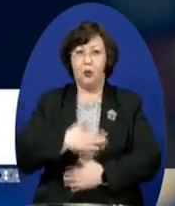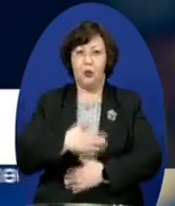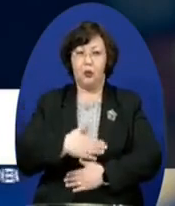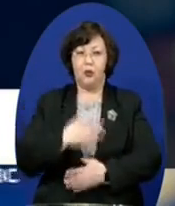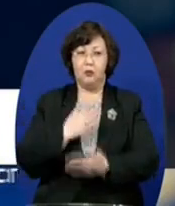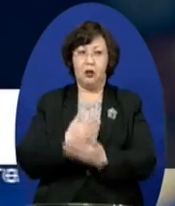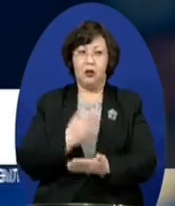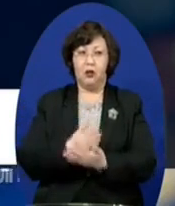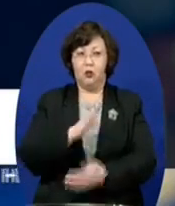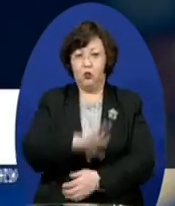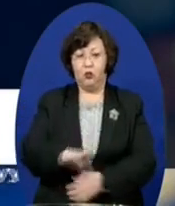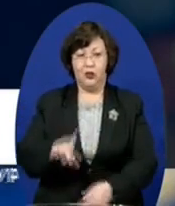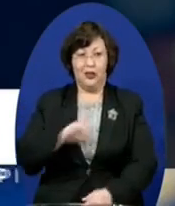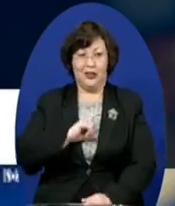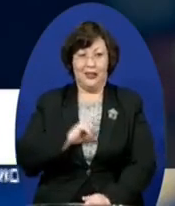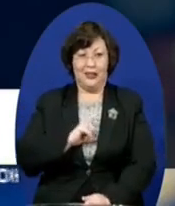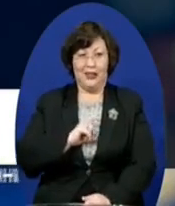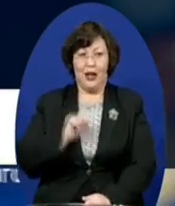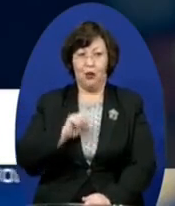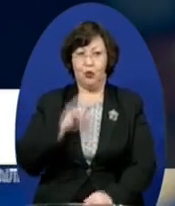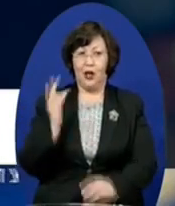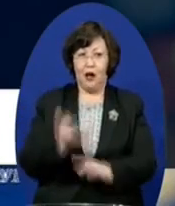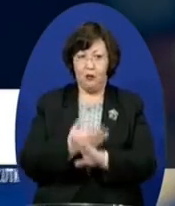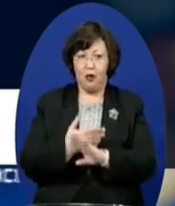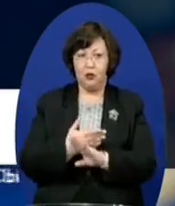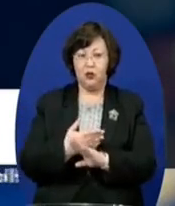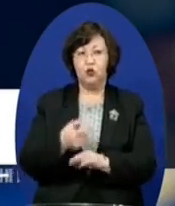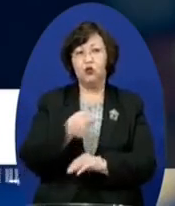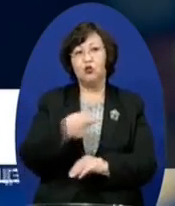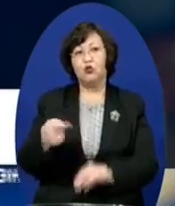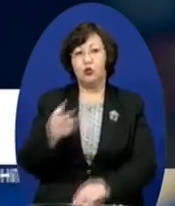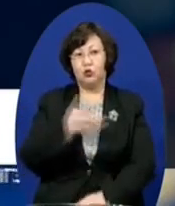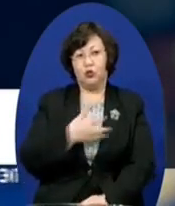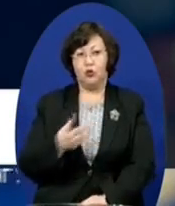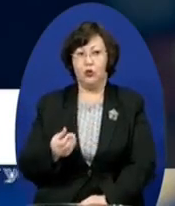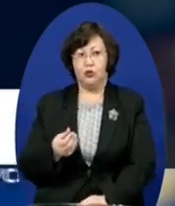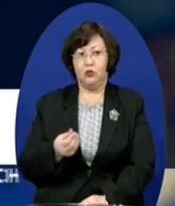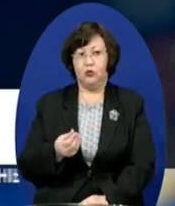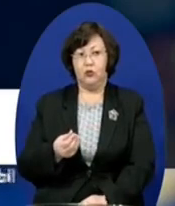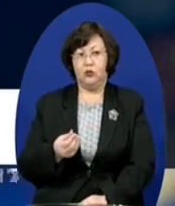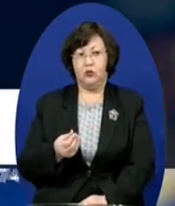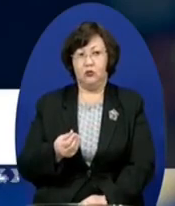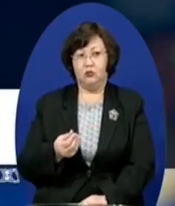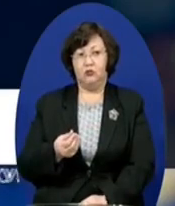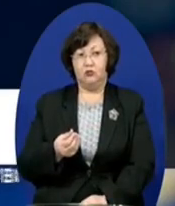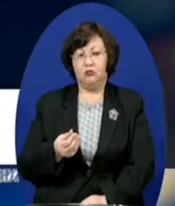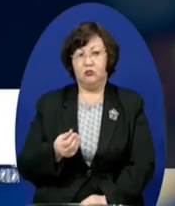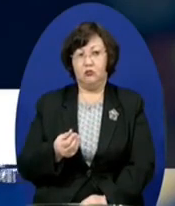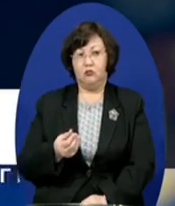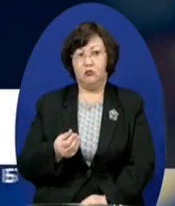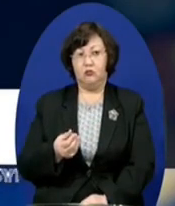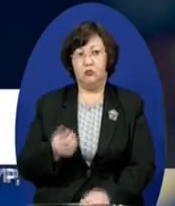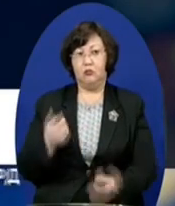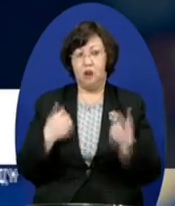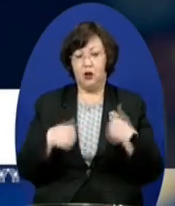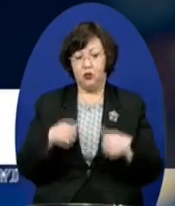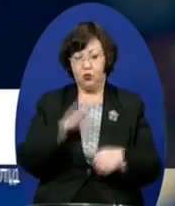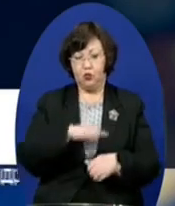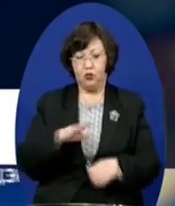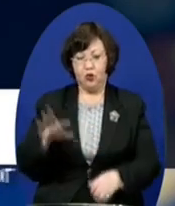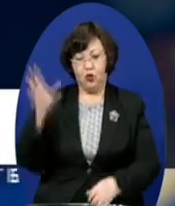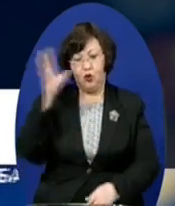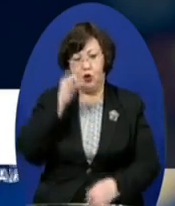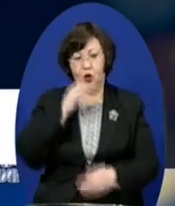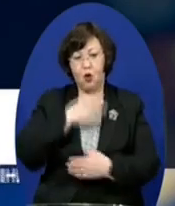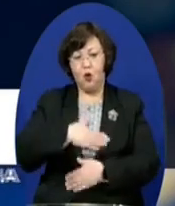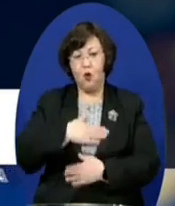хуучийн ишийн аюулгүй байдлаа нөлөөж ташлаар нь одоо хүүхдүүдтэй арай үдшийн цагаар усан